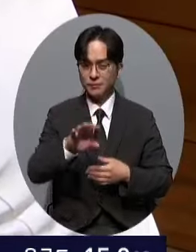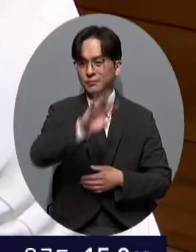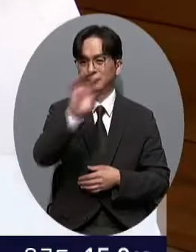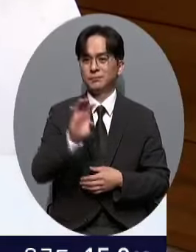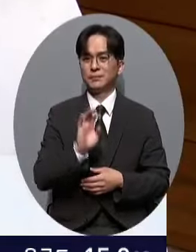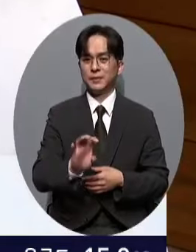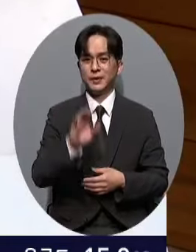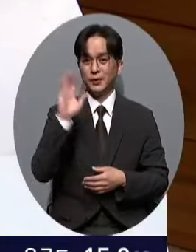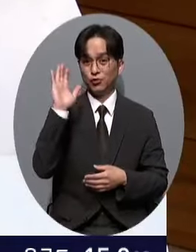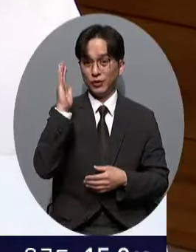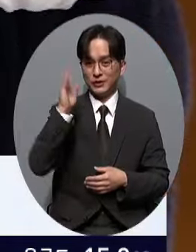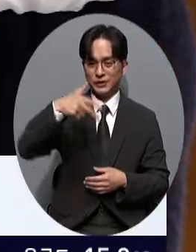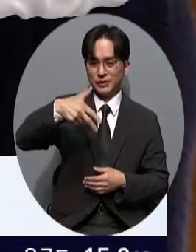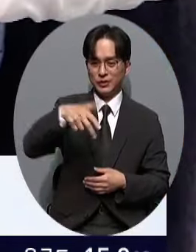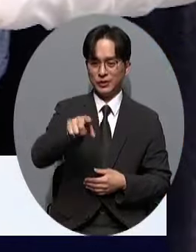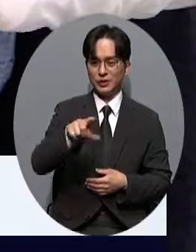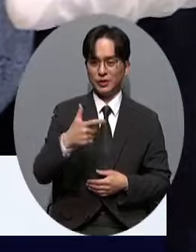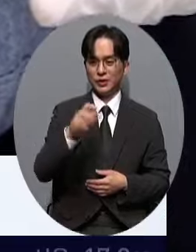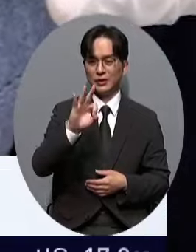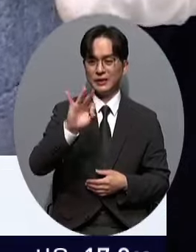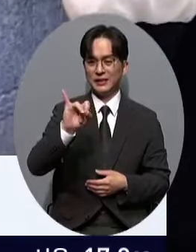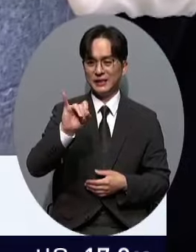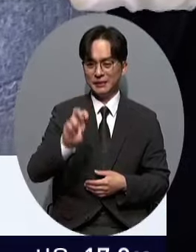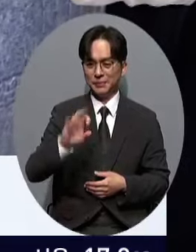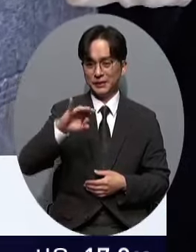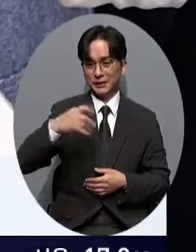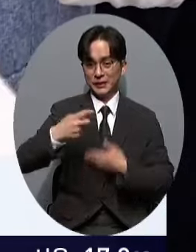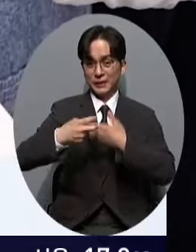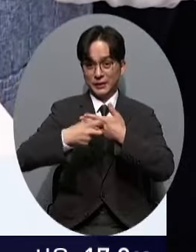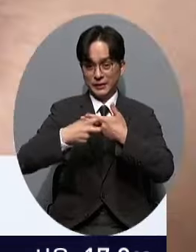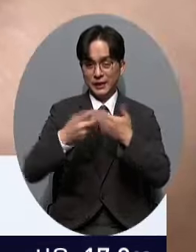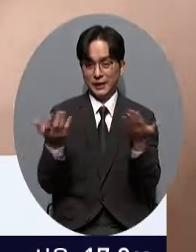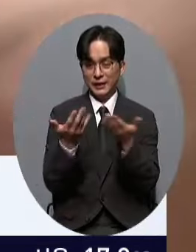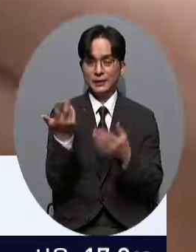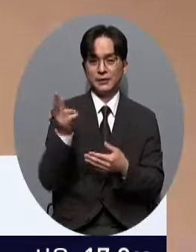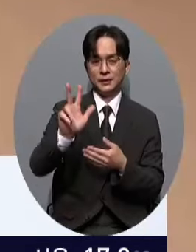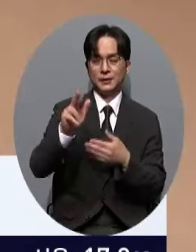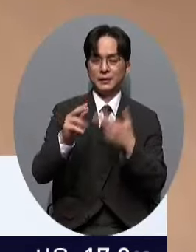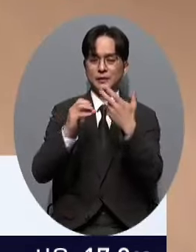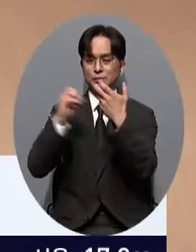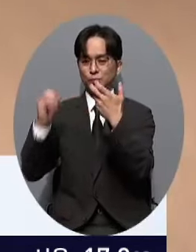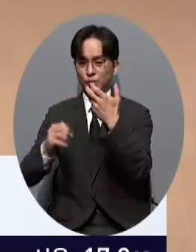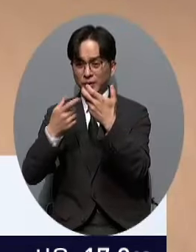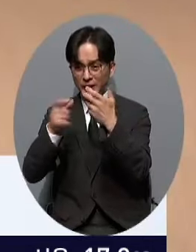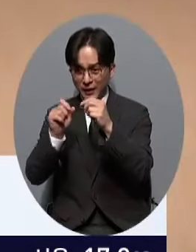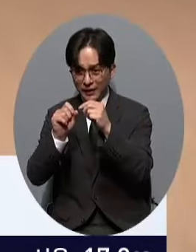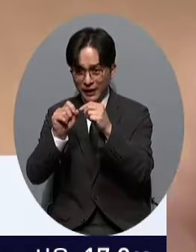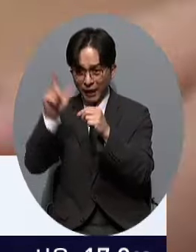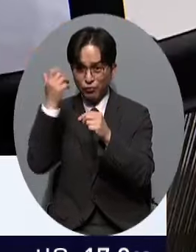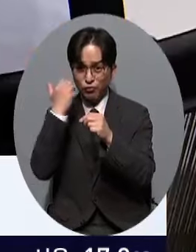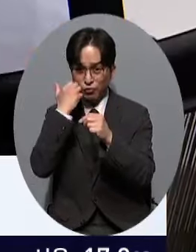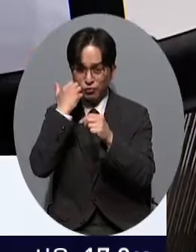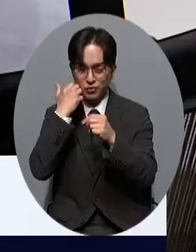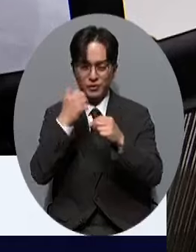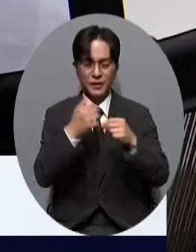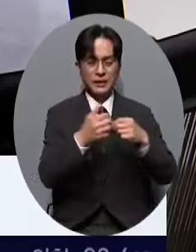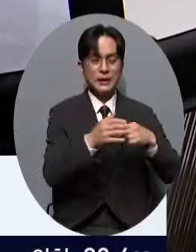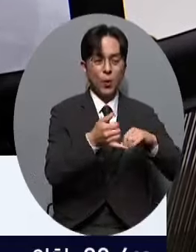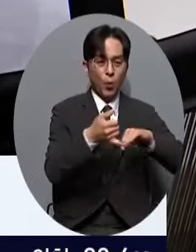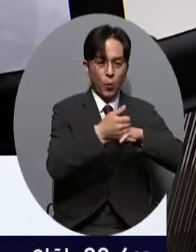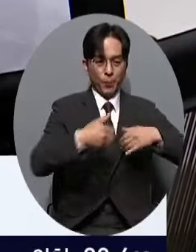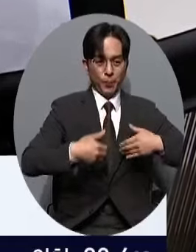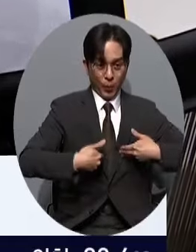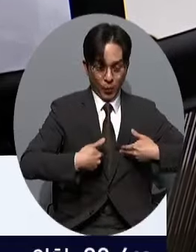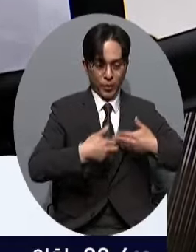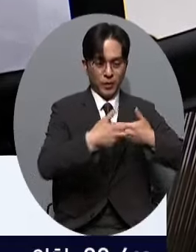최근 전임의 복귀율은 70%를 넘겼지만 내과나 신경외과 같은 필수 의료진이 아닌 비필수